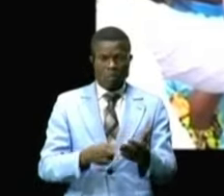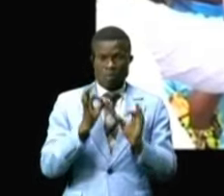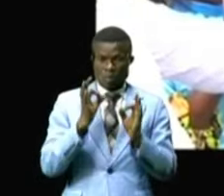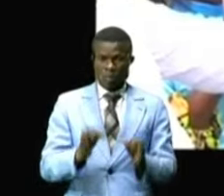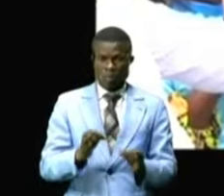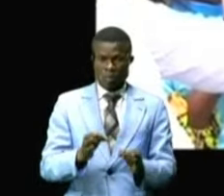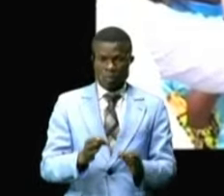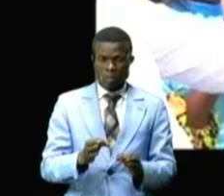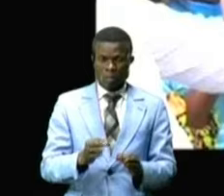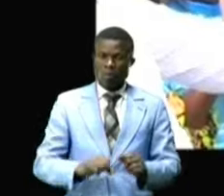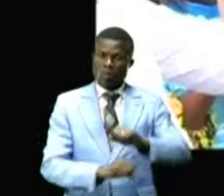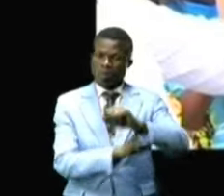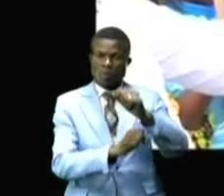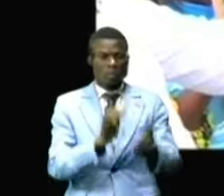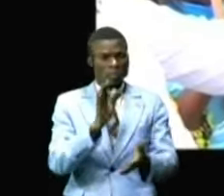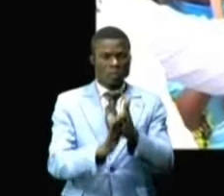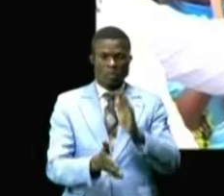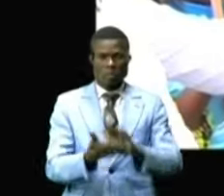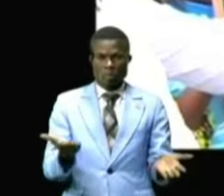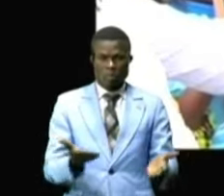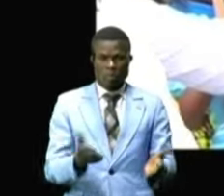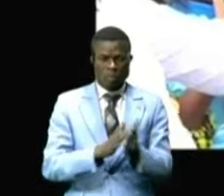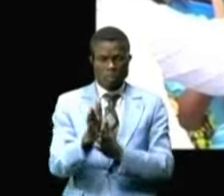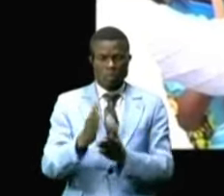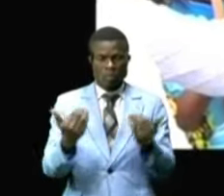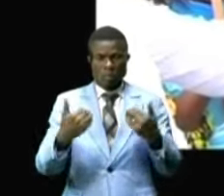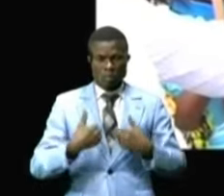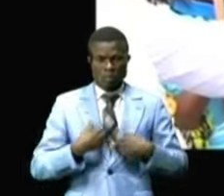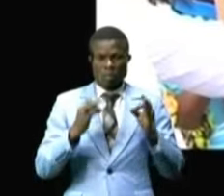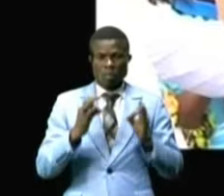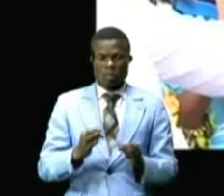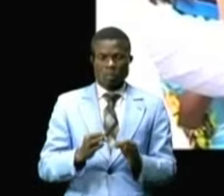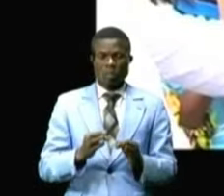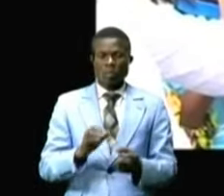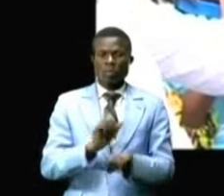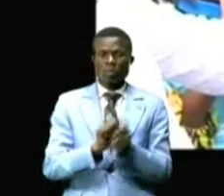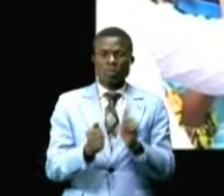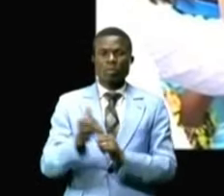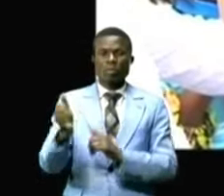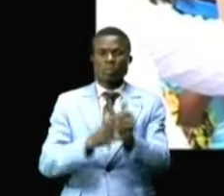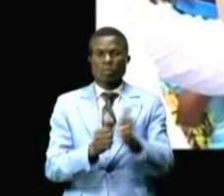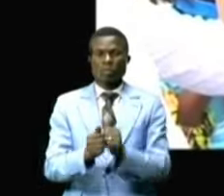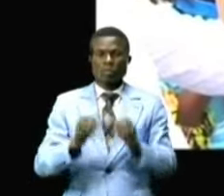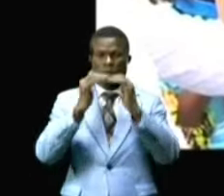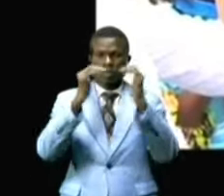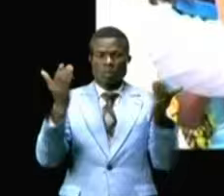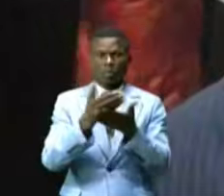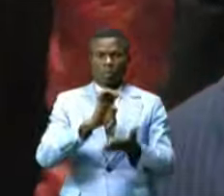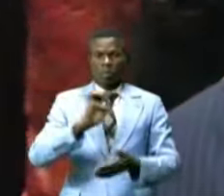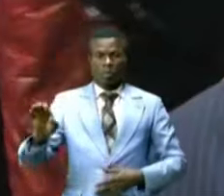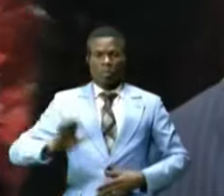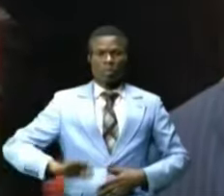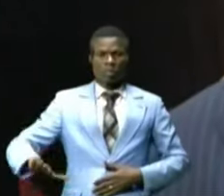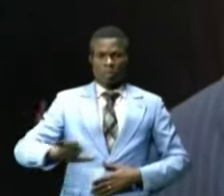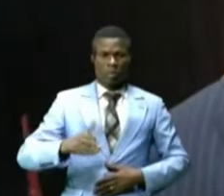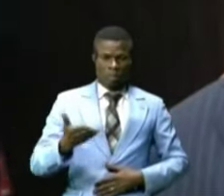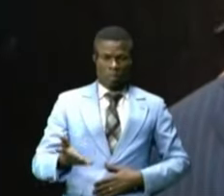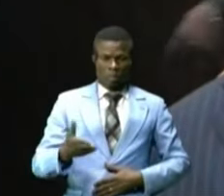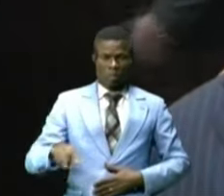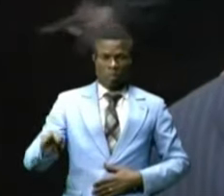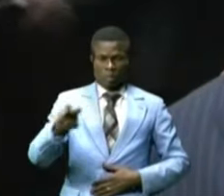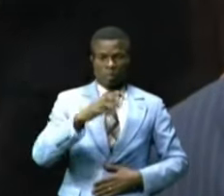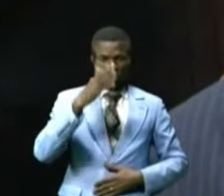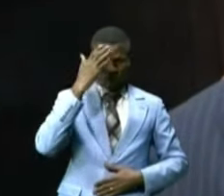un accompagnement que nous souhaitons avoir, ce qui impacte négativement la paix à l'Est du pays. Vous savez qu'il y